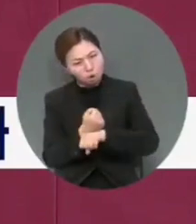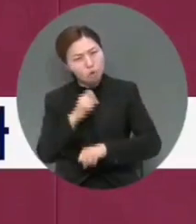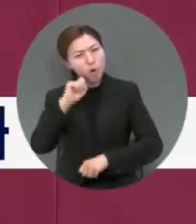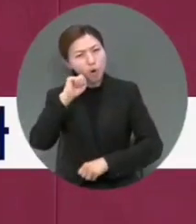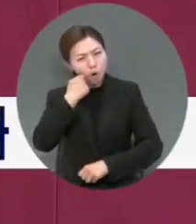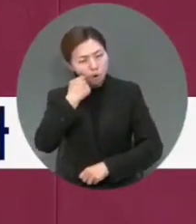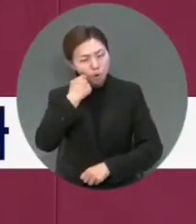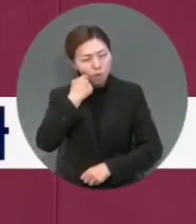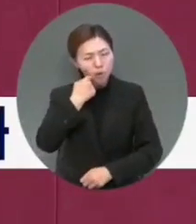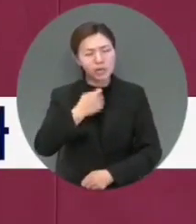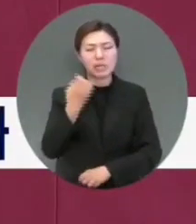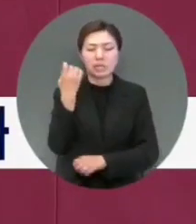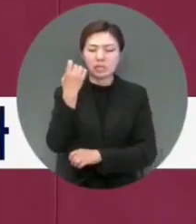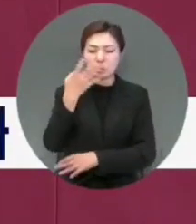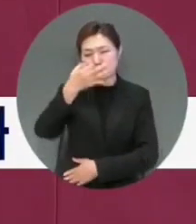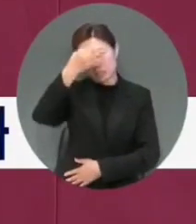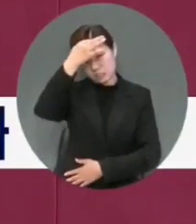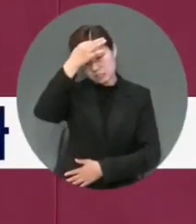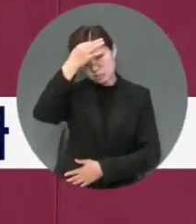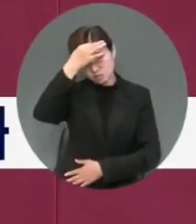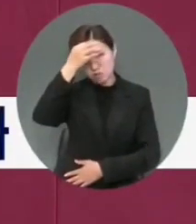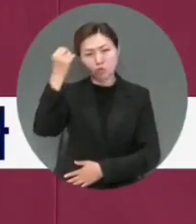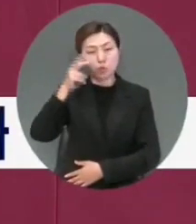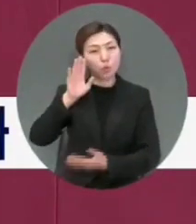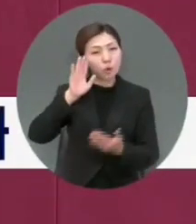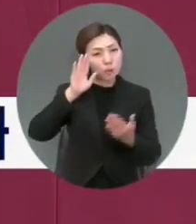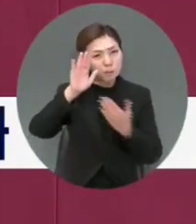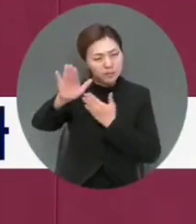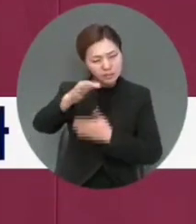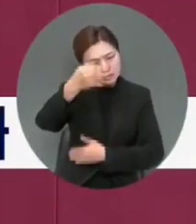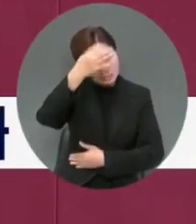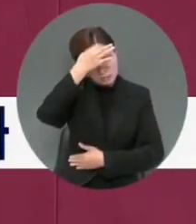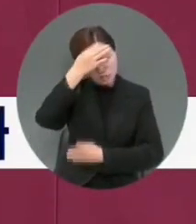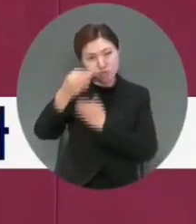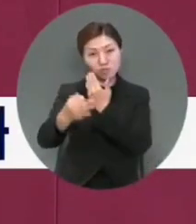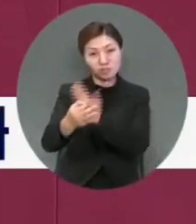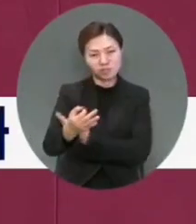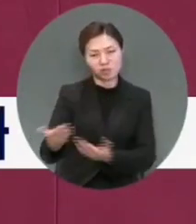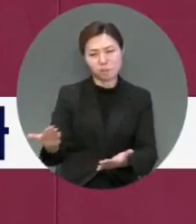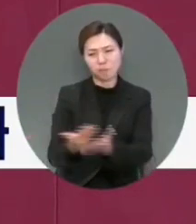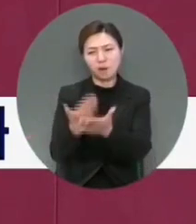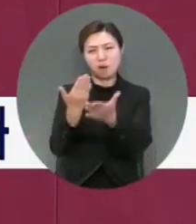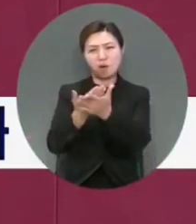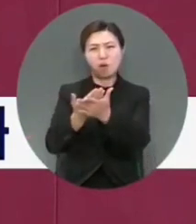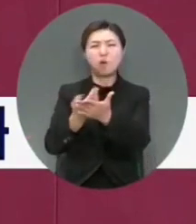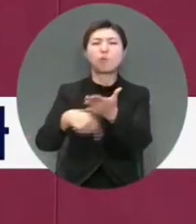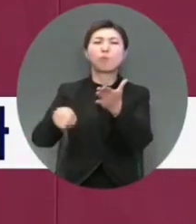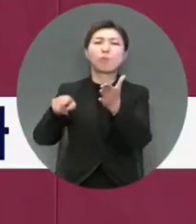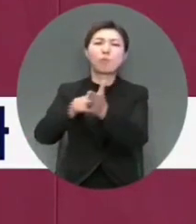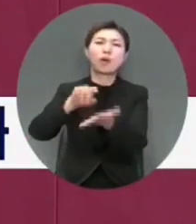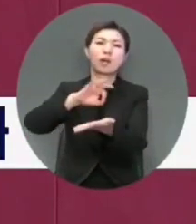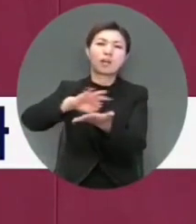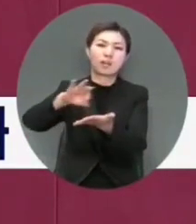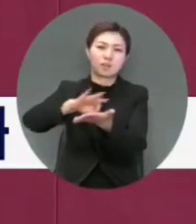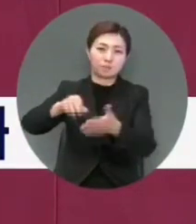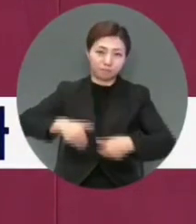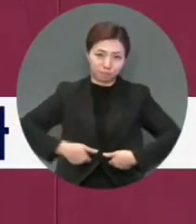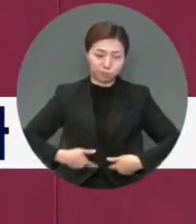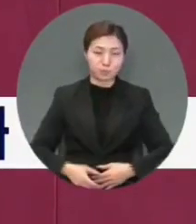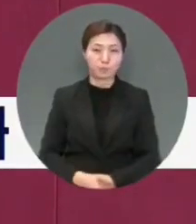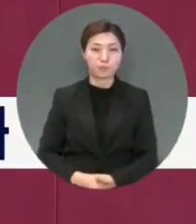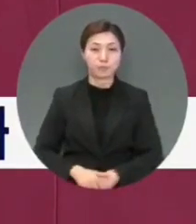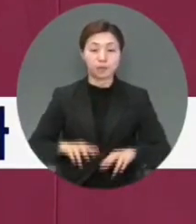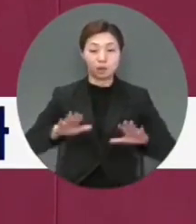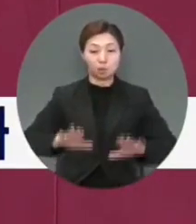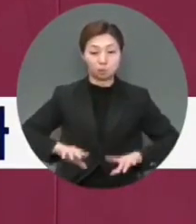기술과 차세대 기술 역량을 키우는 데 써야 하는 것입니다. 이번 예산안에는